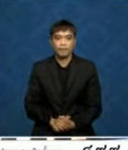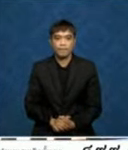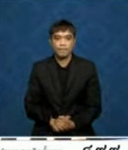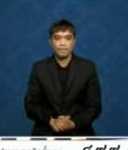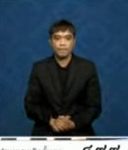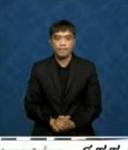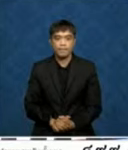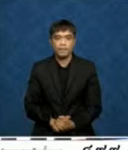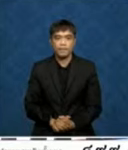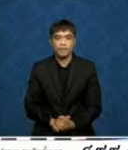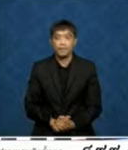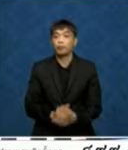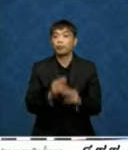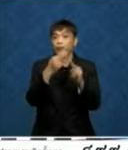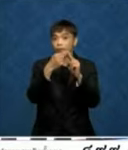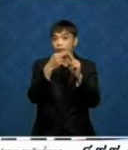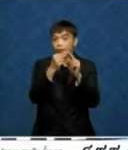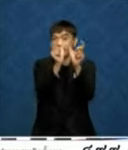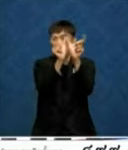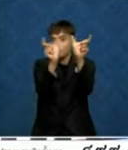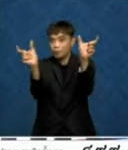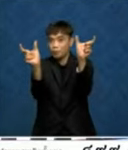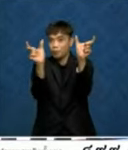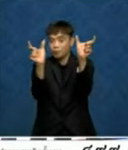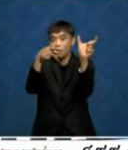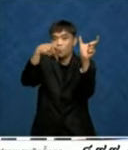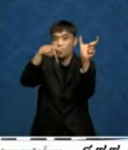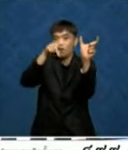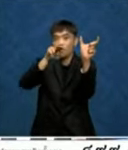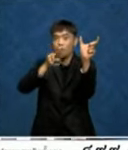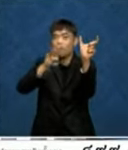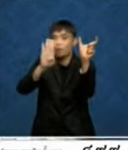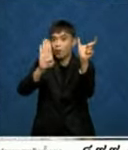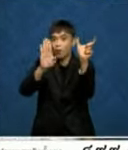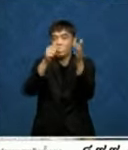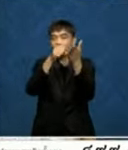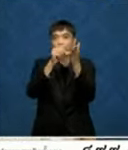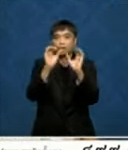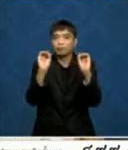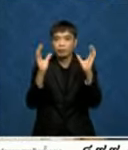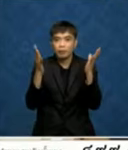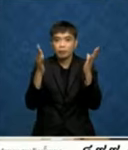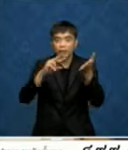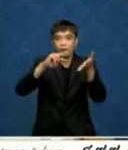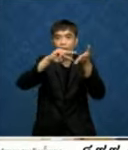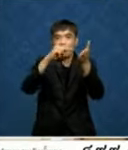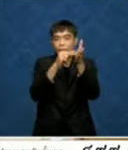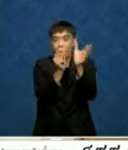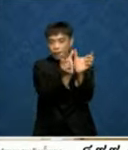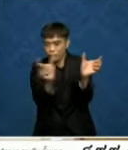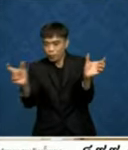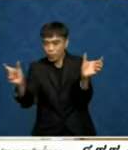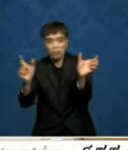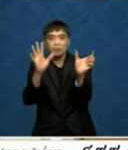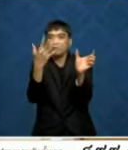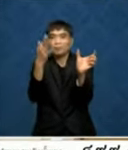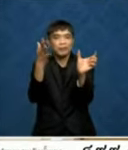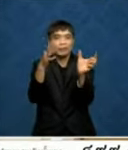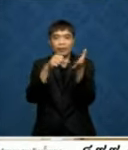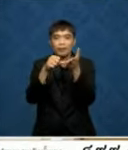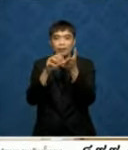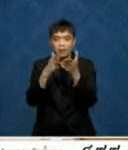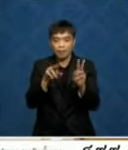ชื่อร่างพระราชบัญญัติไม่มีการแก้ไขคำปรารภไม่มีการแก้ไขมาตรา